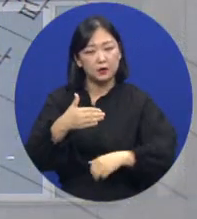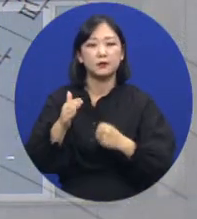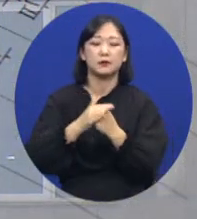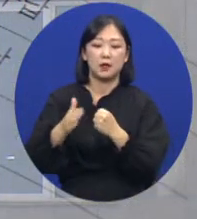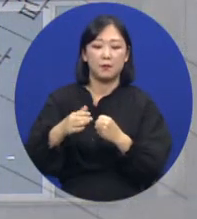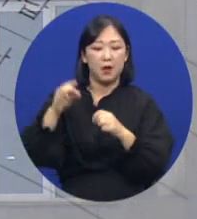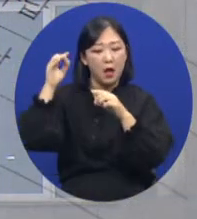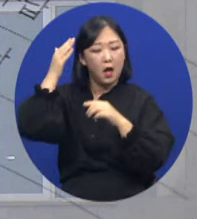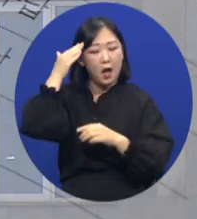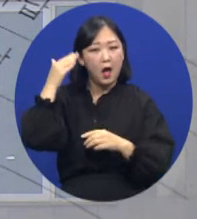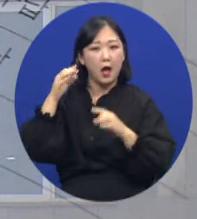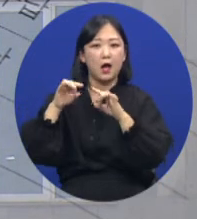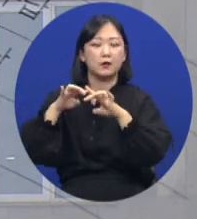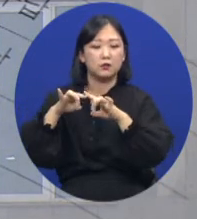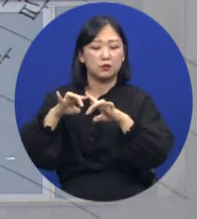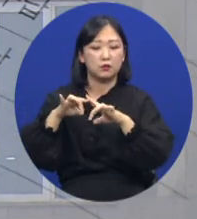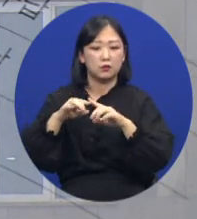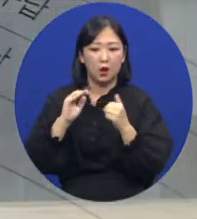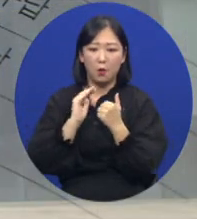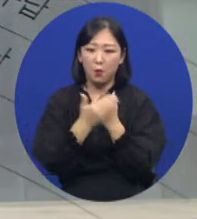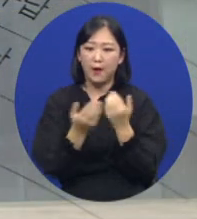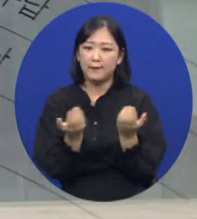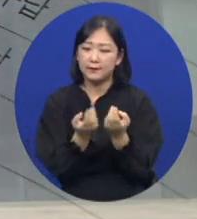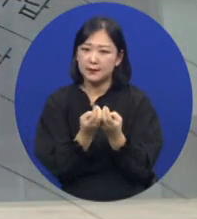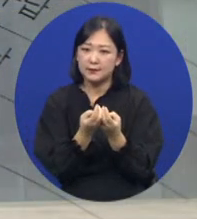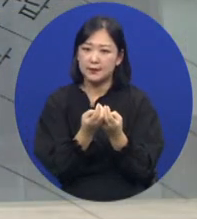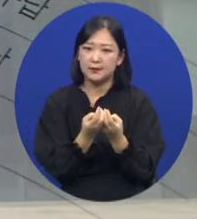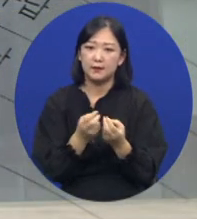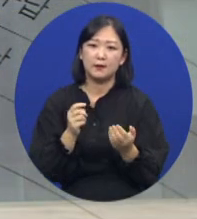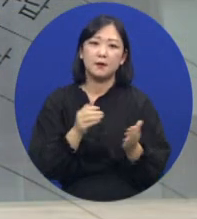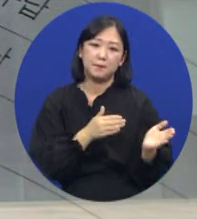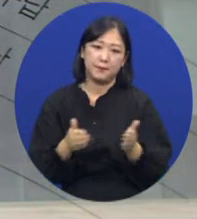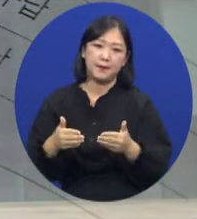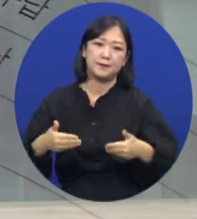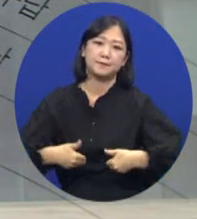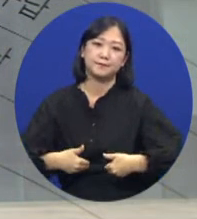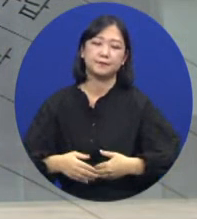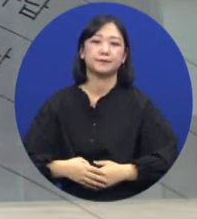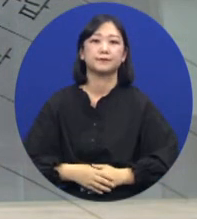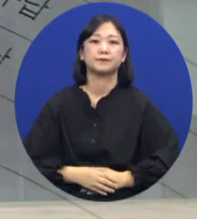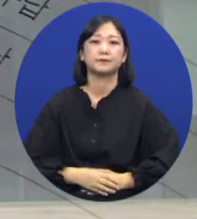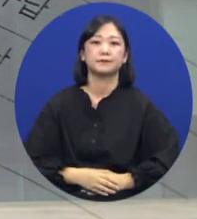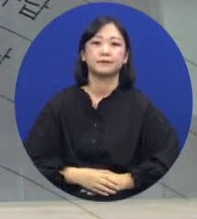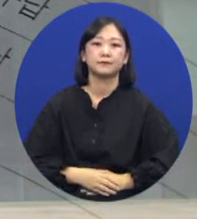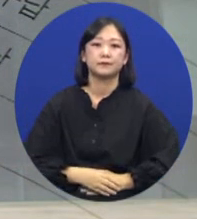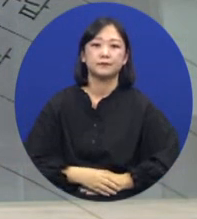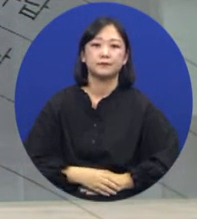한전의 보완 대책 마련이 시급해 보입니다. MBC 뉴스 송원일입니다.